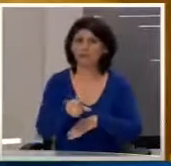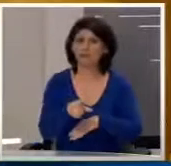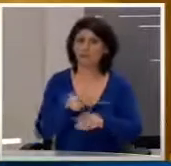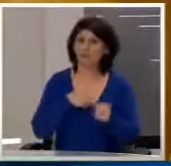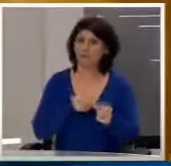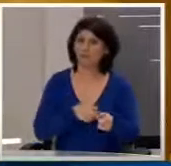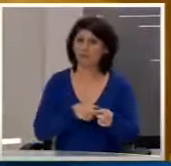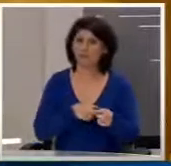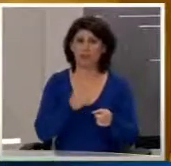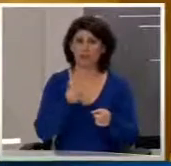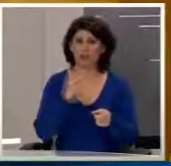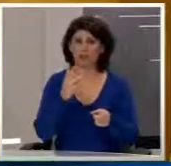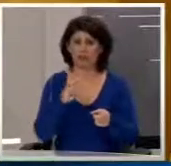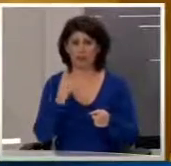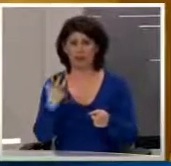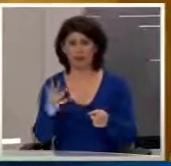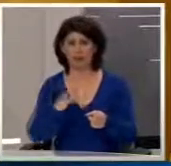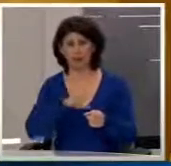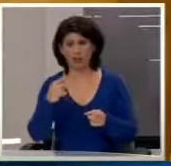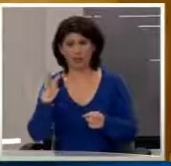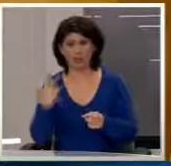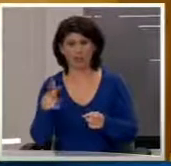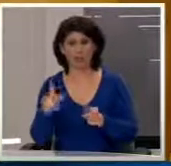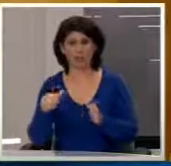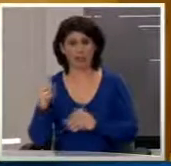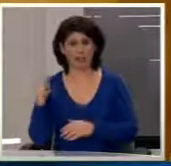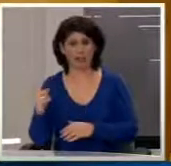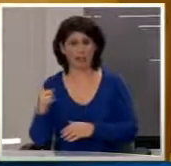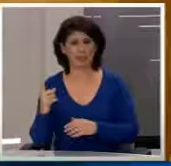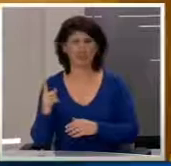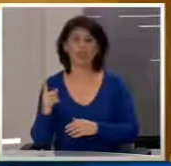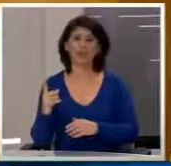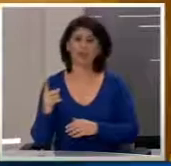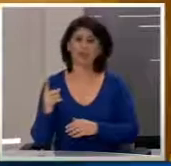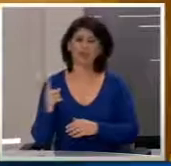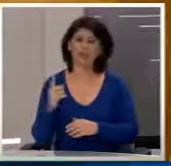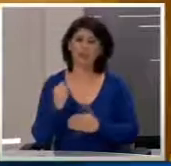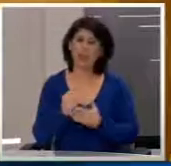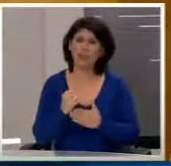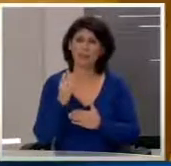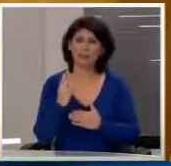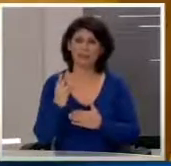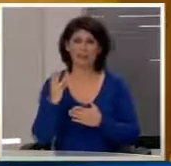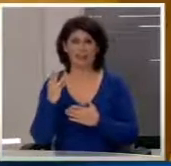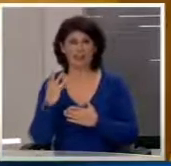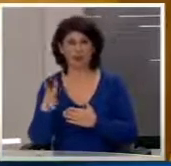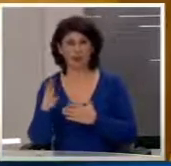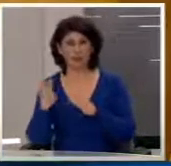εγκλημάτων των άρθρων 235 έως 261 και 391 και 390 ή